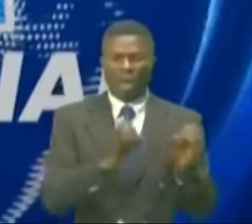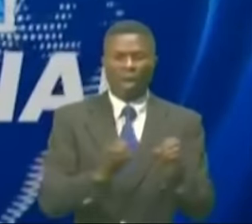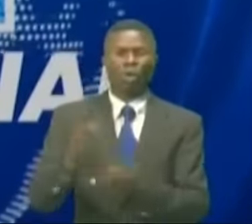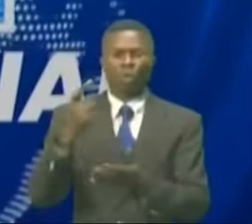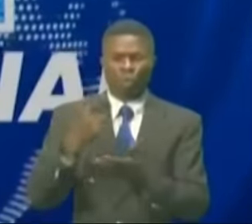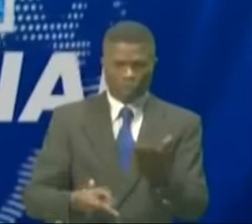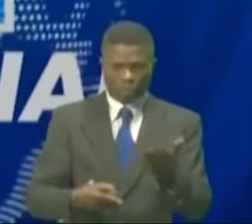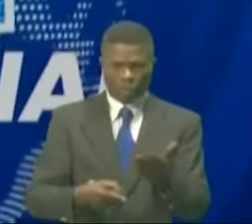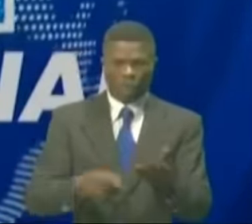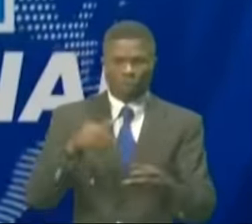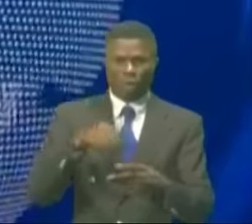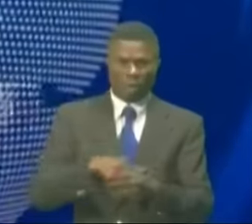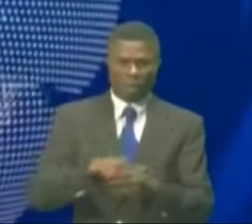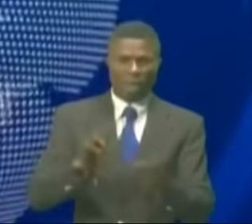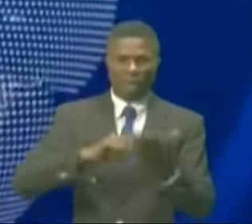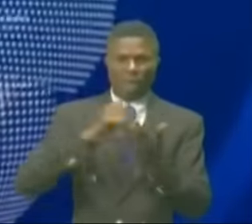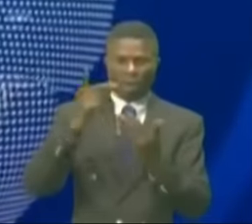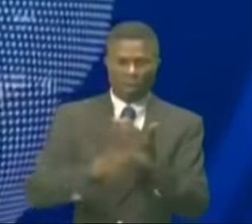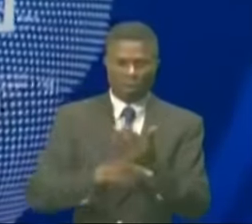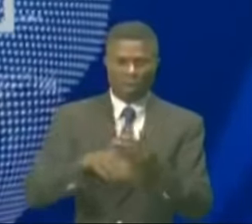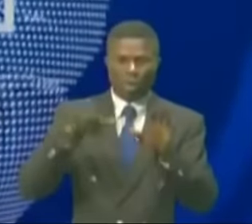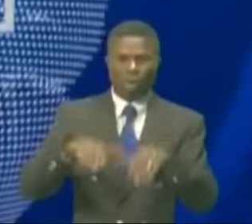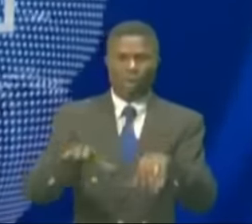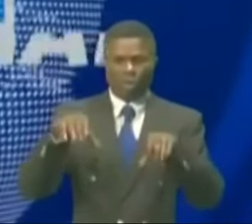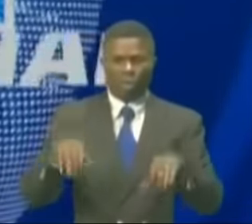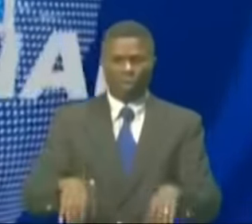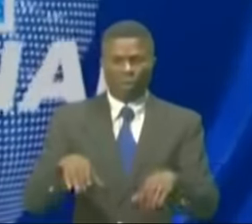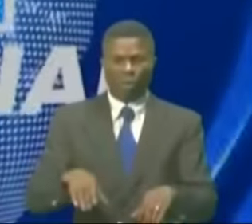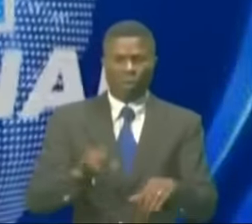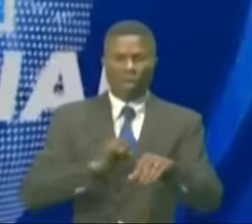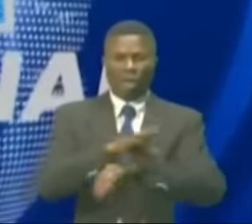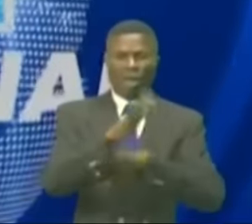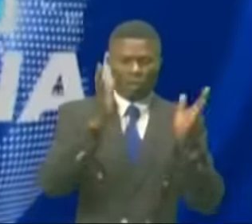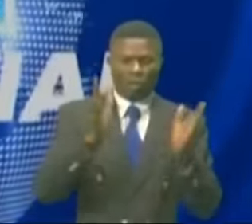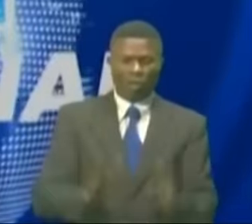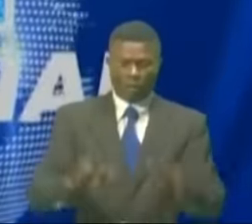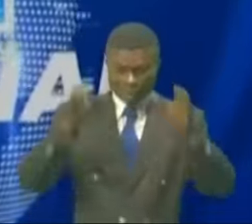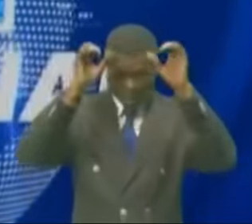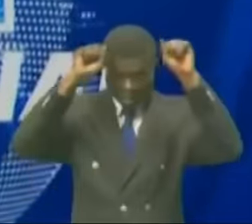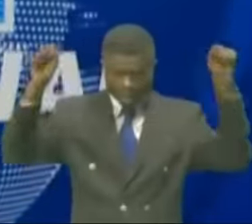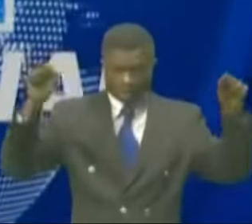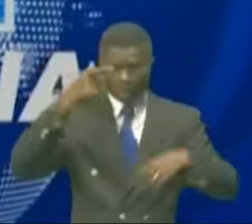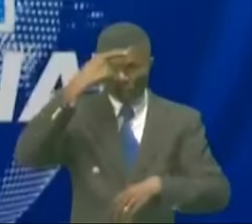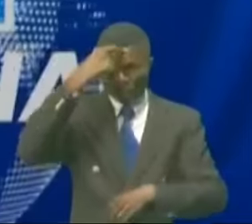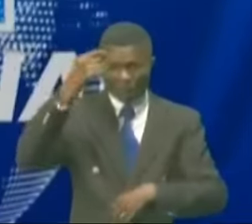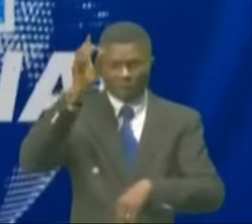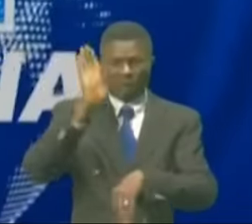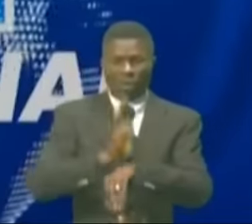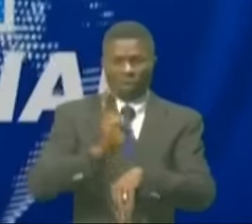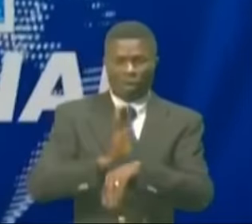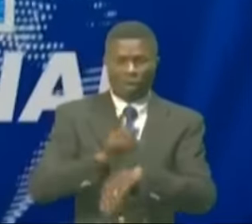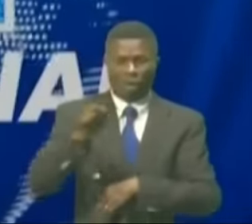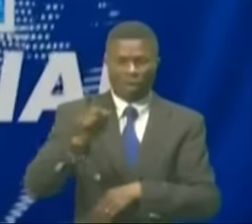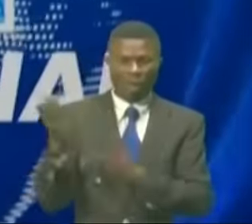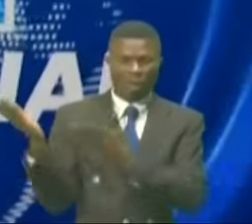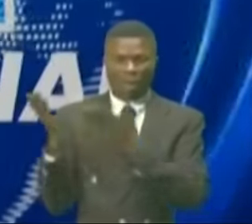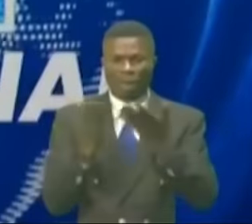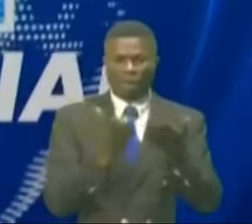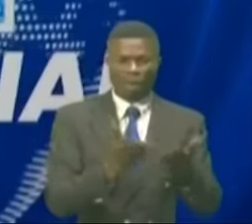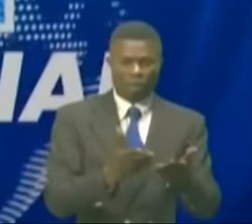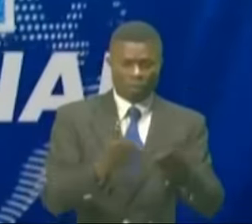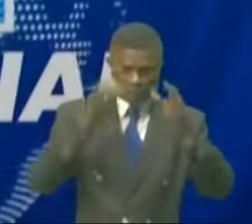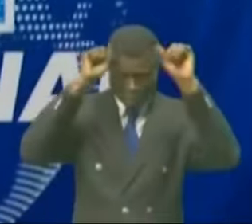organisées dans le cadre du bassin du Congo. L'envoyé spécial du président Denis Sassou Nguesso a apporté